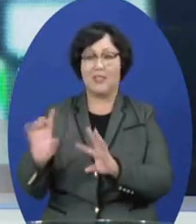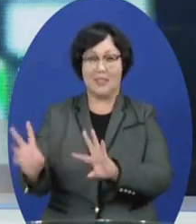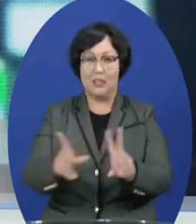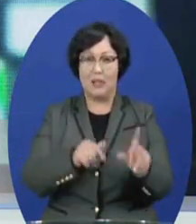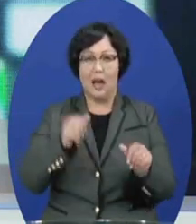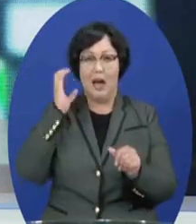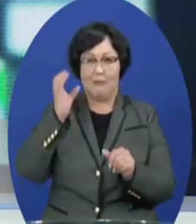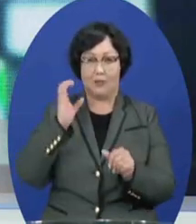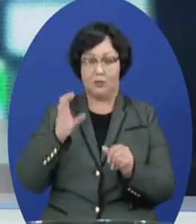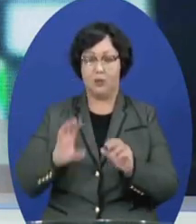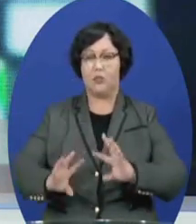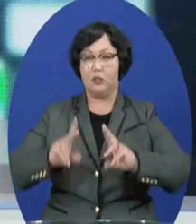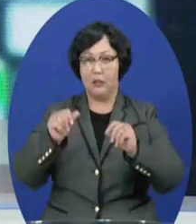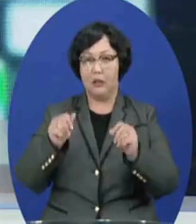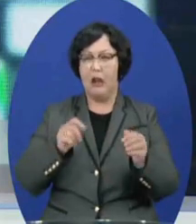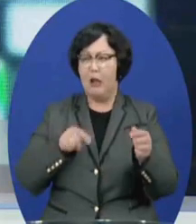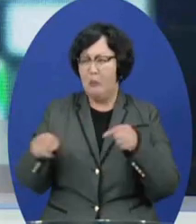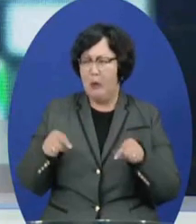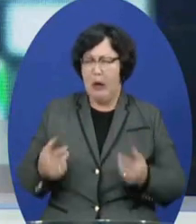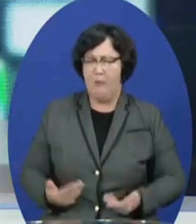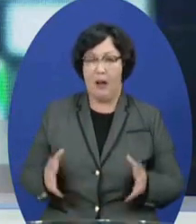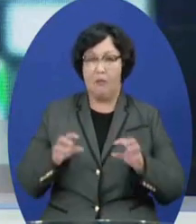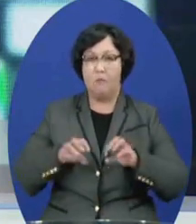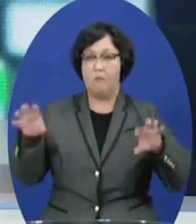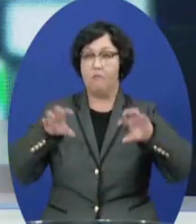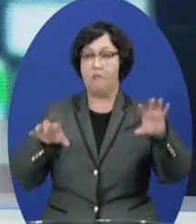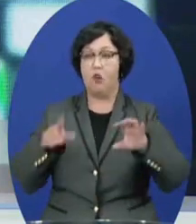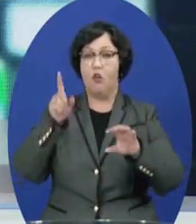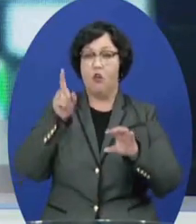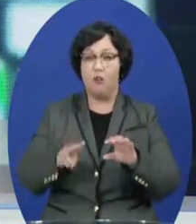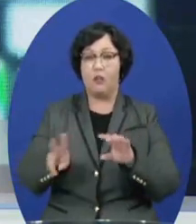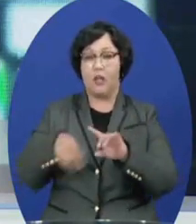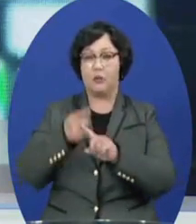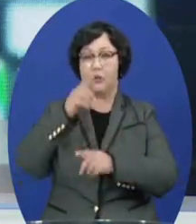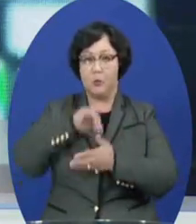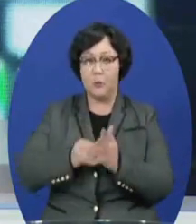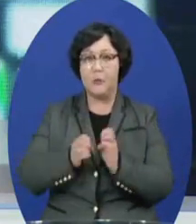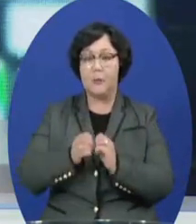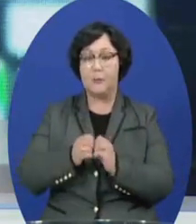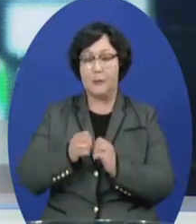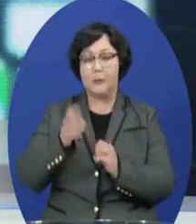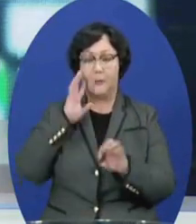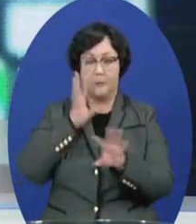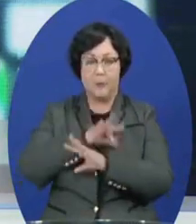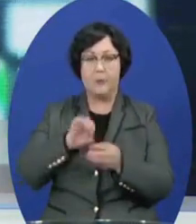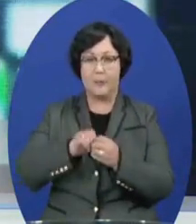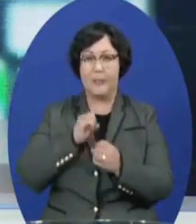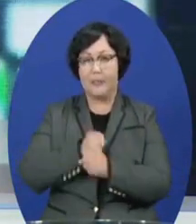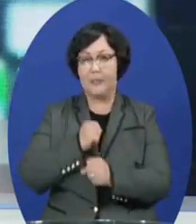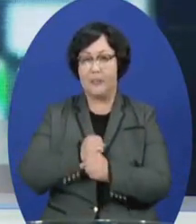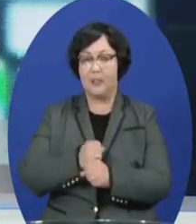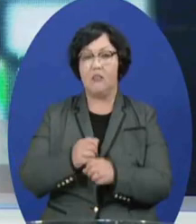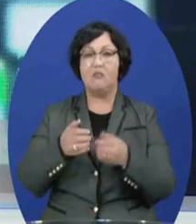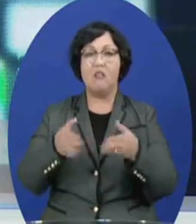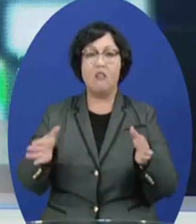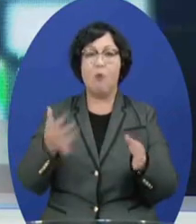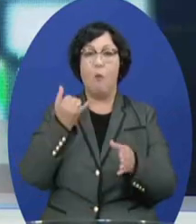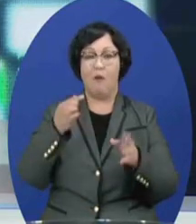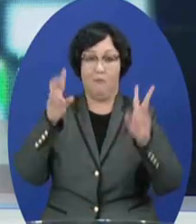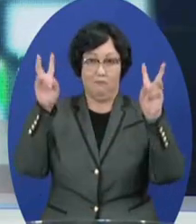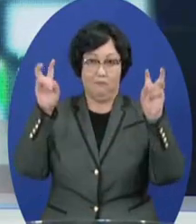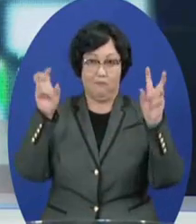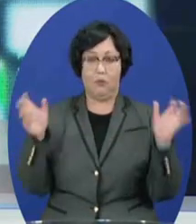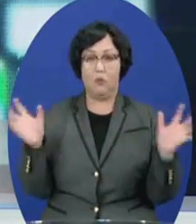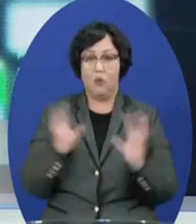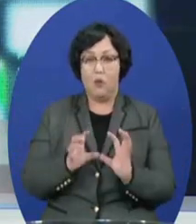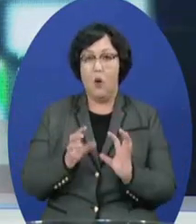шинчилэх, төвлөрийг сааруулж, хот дахин төлөвлөх гэх мэт цогц арга хэмжээ авахар төлөвлөсөн байна. За энэ тухай нээлттэй Улаанбаатар уулзалт хийвэр